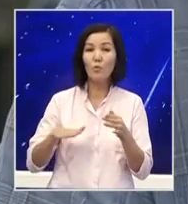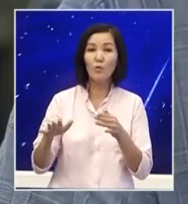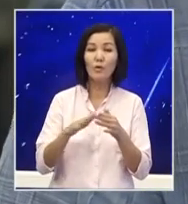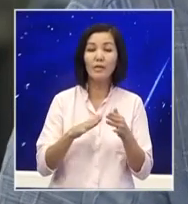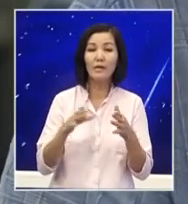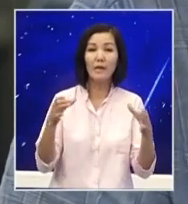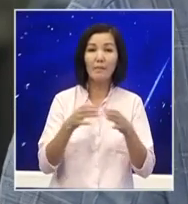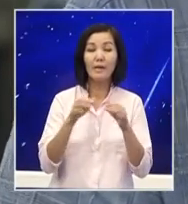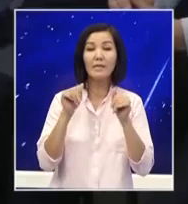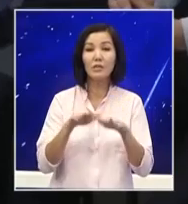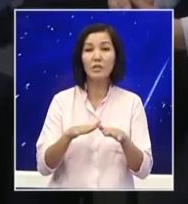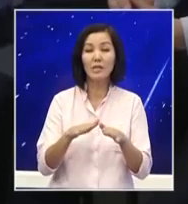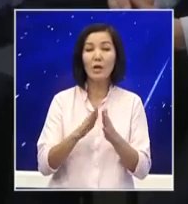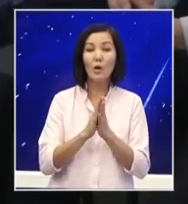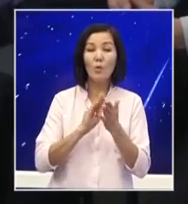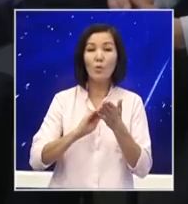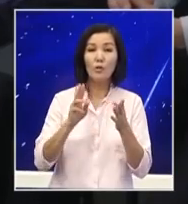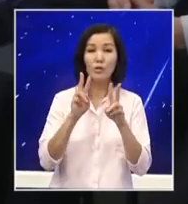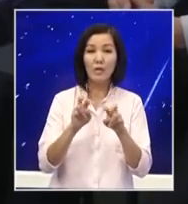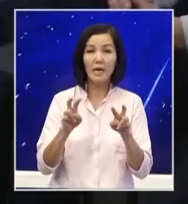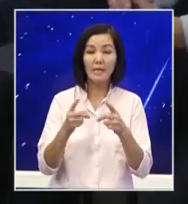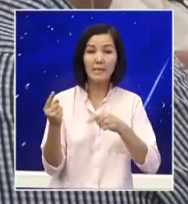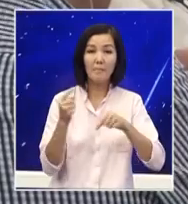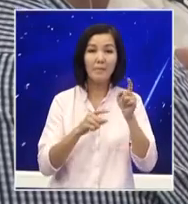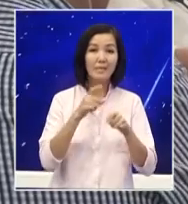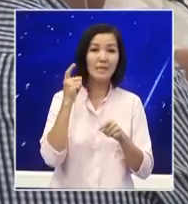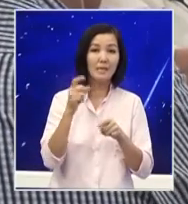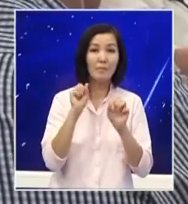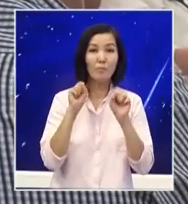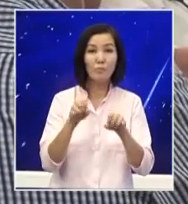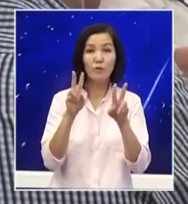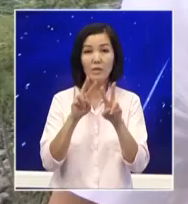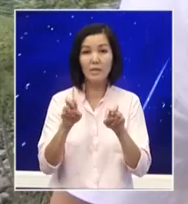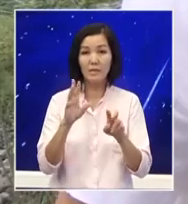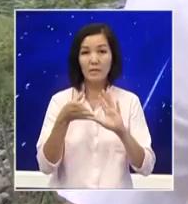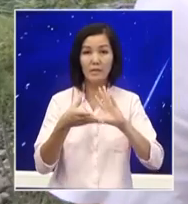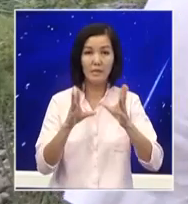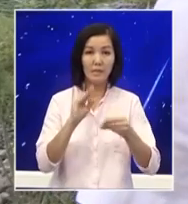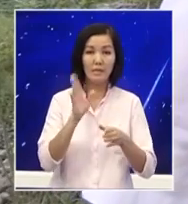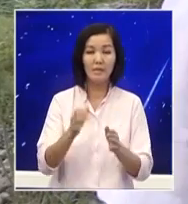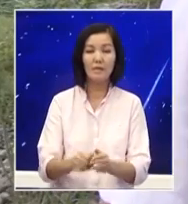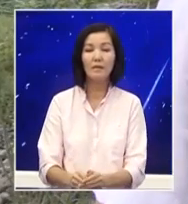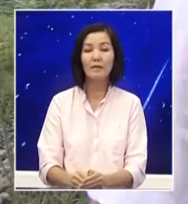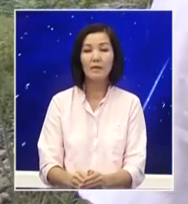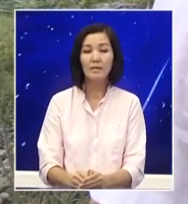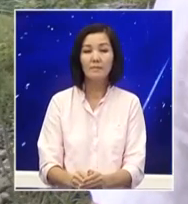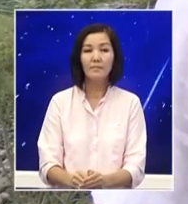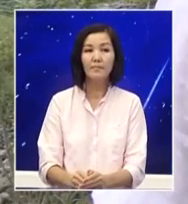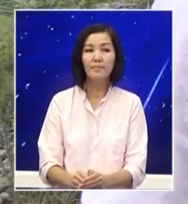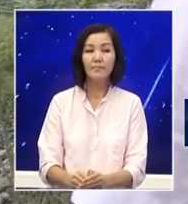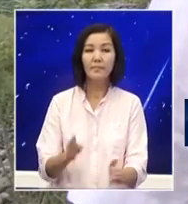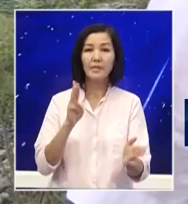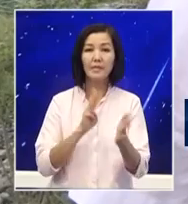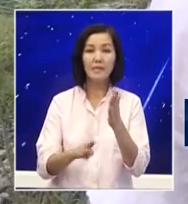корпорациясы шешеді. Олар келіп түскен өтініштерді қарастырып, бизнес иелерінің мүмкіндіктерін сараптайды. 80